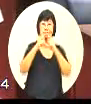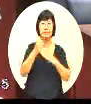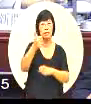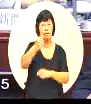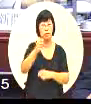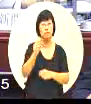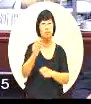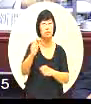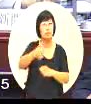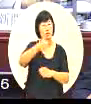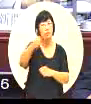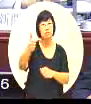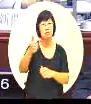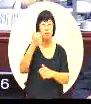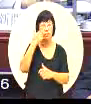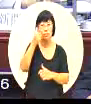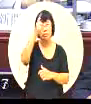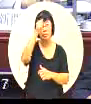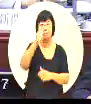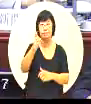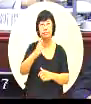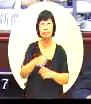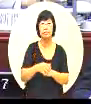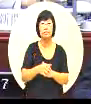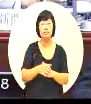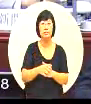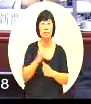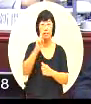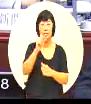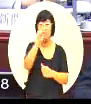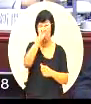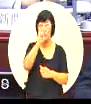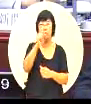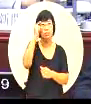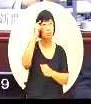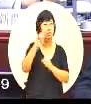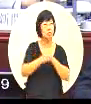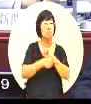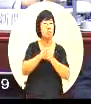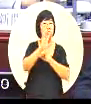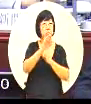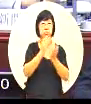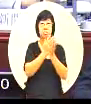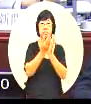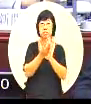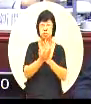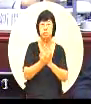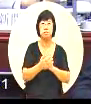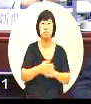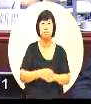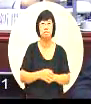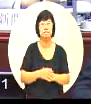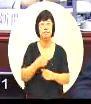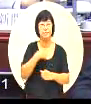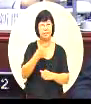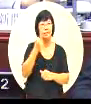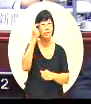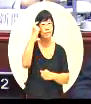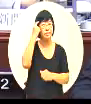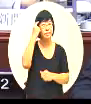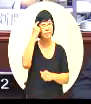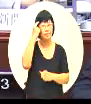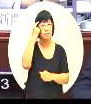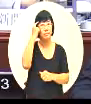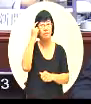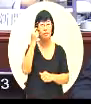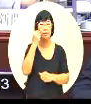议长，谢谢黄议员。黄议员有很多好的观点，我基本上都是认为这个部分